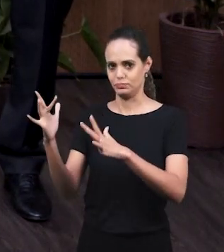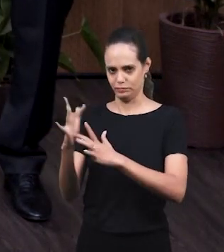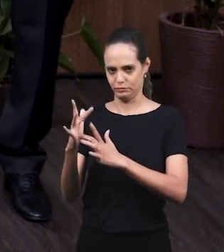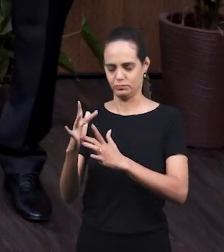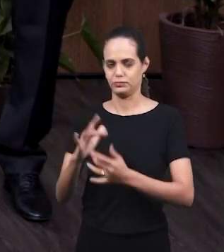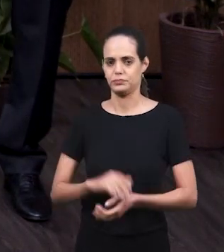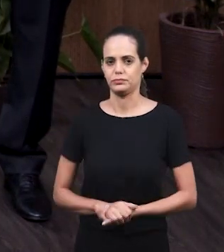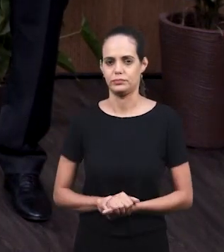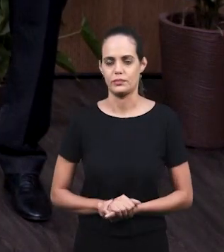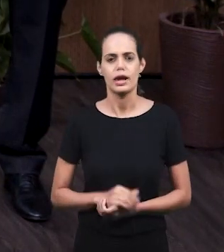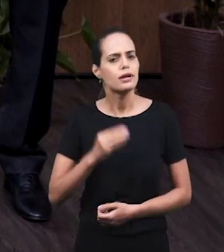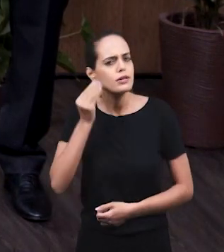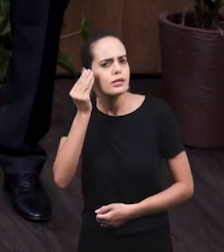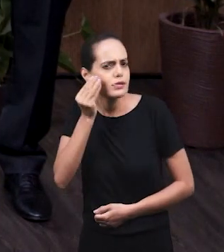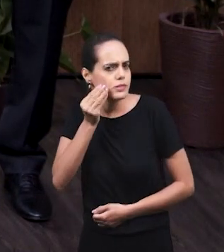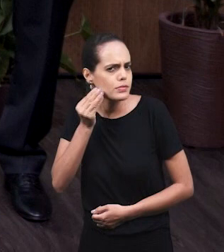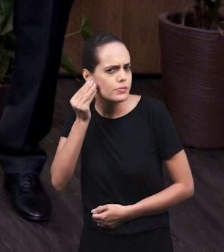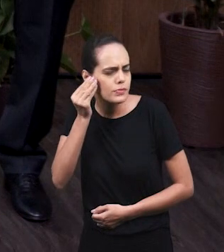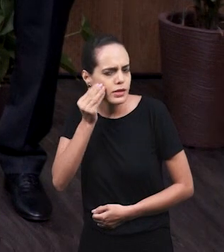expérience